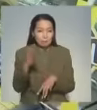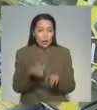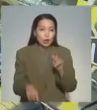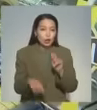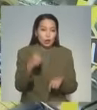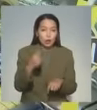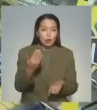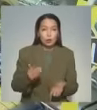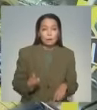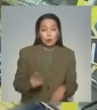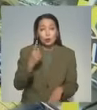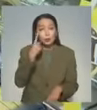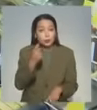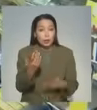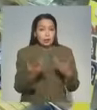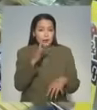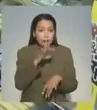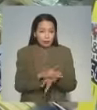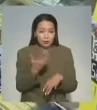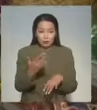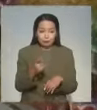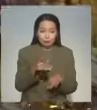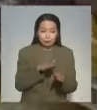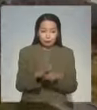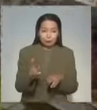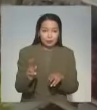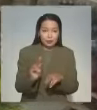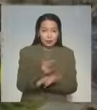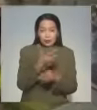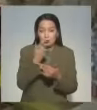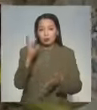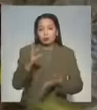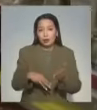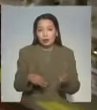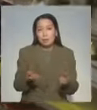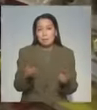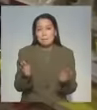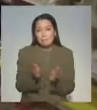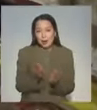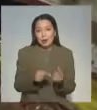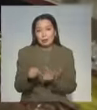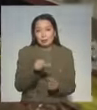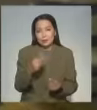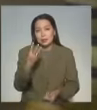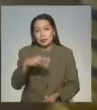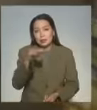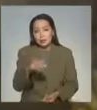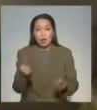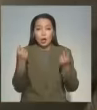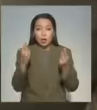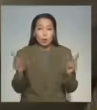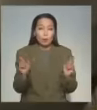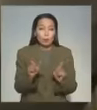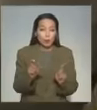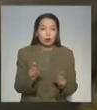Сначала предприниматели предупреждают, но если замечания не устранены, штрафуют. Мелкий бизнес на 30 тысяч тенге. Для крупных торговых